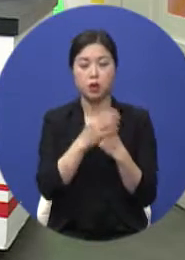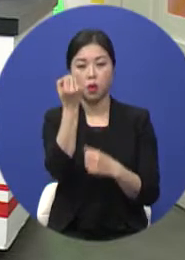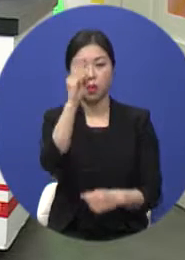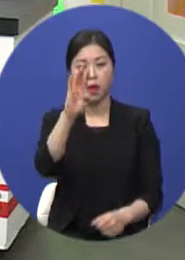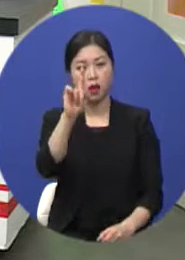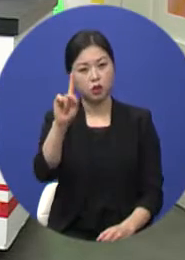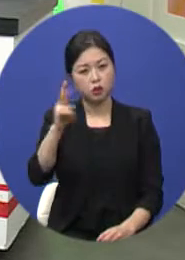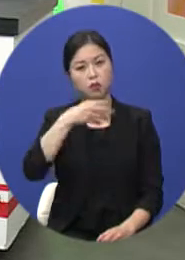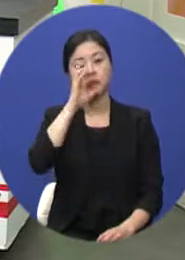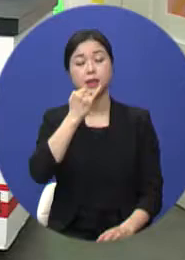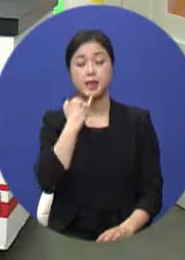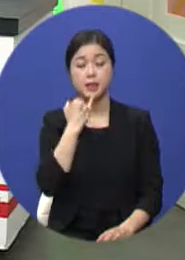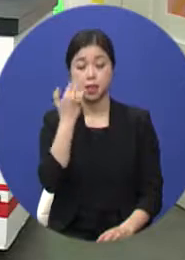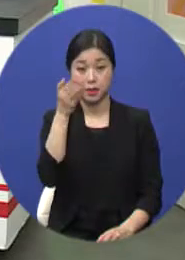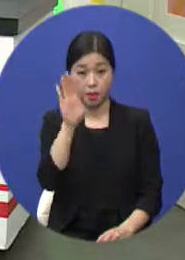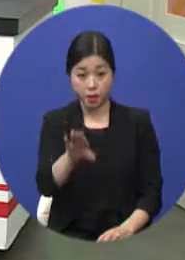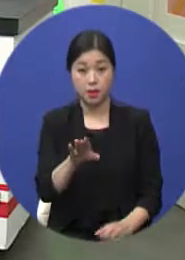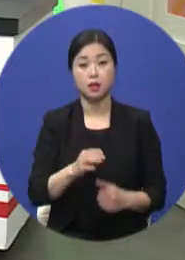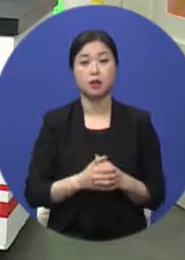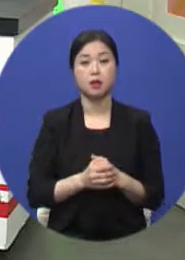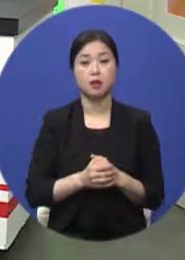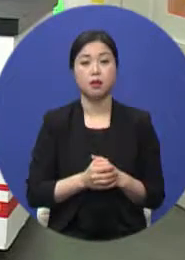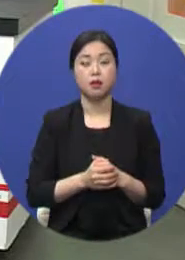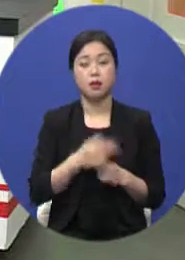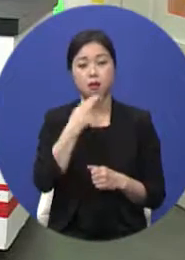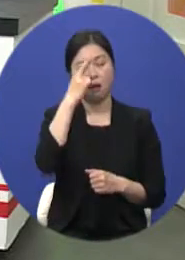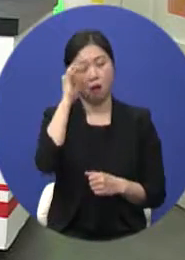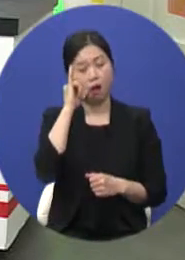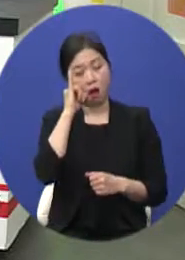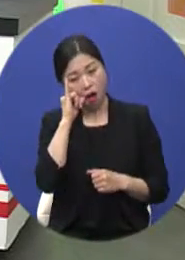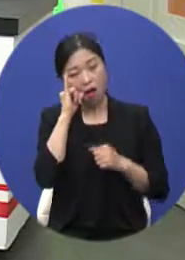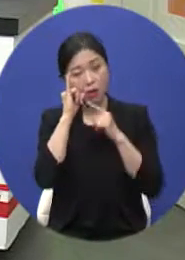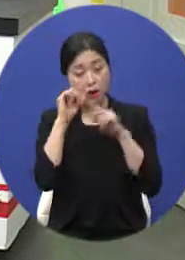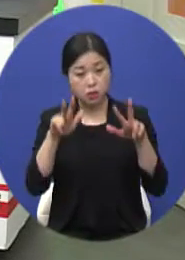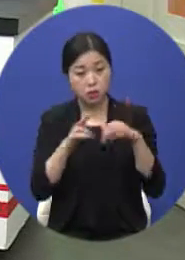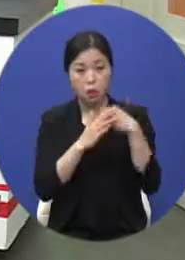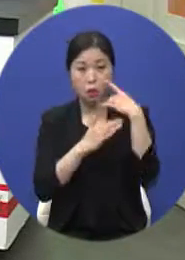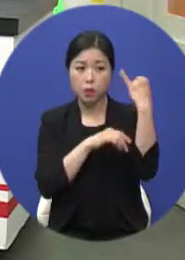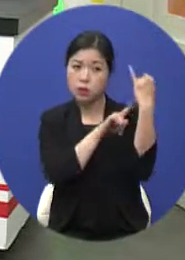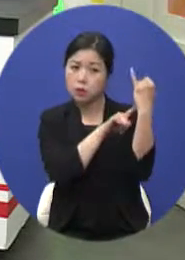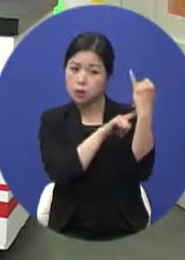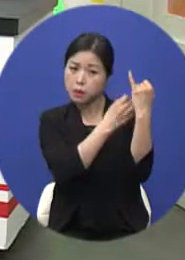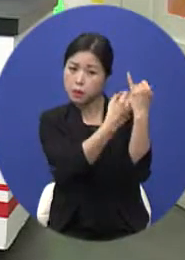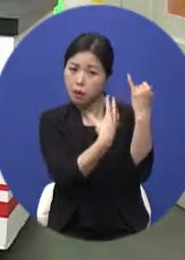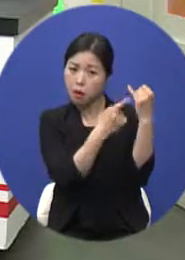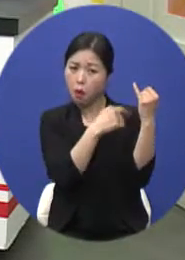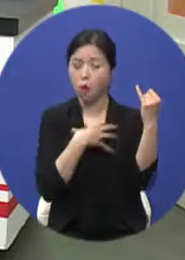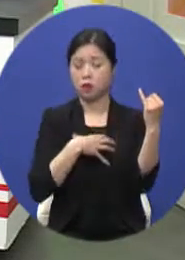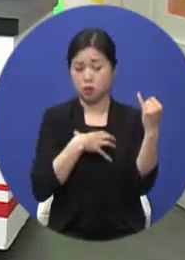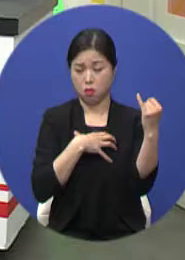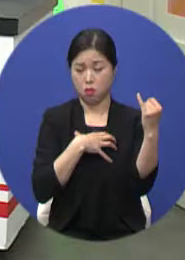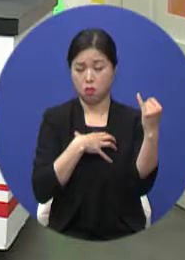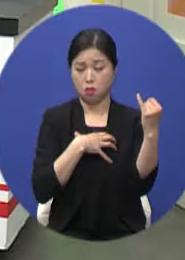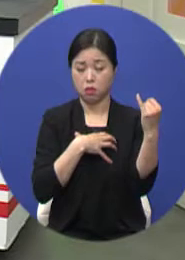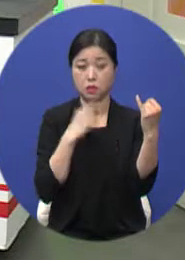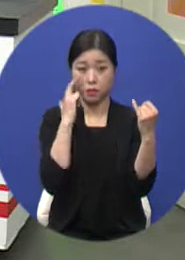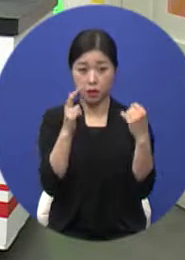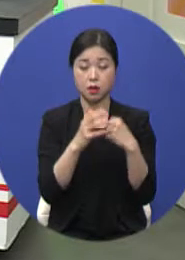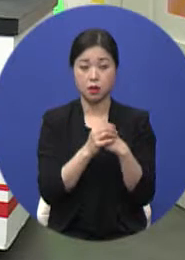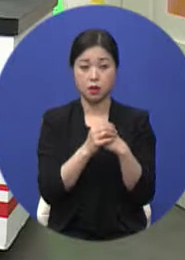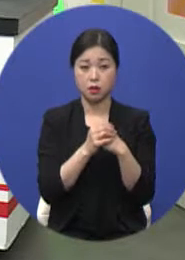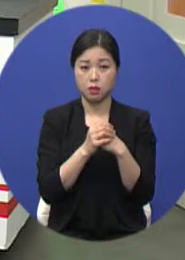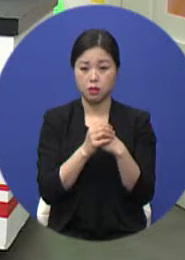잔은 괜찮겠지만 이게 이제 알코올 중독이라면 그 지금 어머님 걱정하신 대로